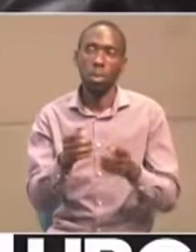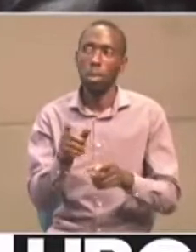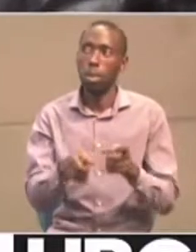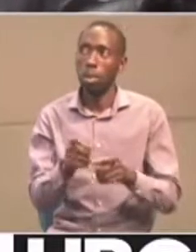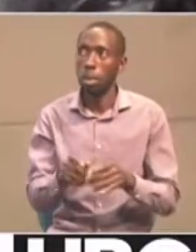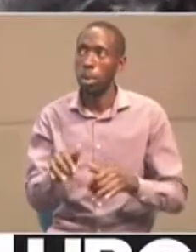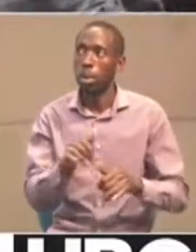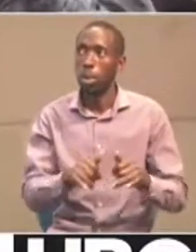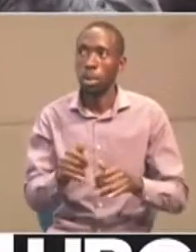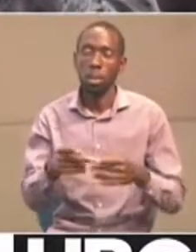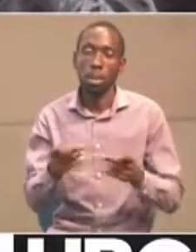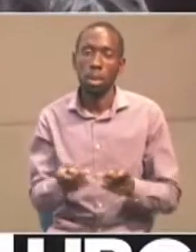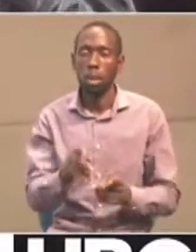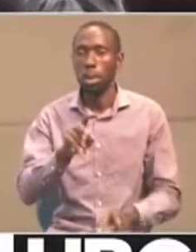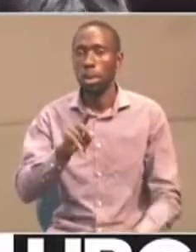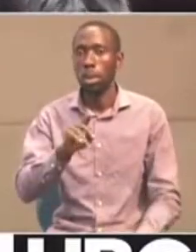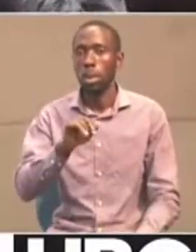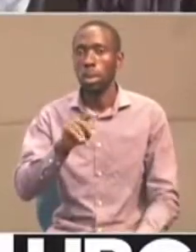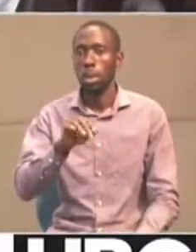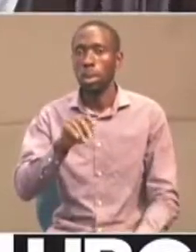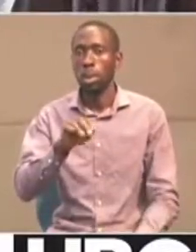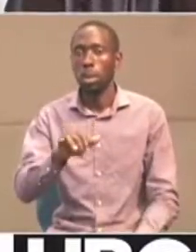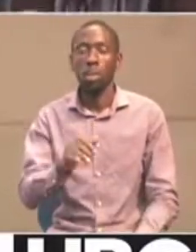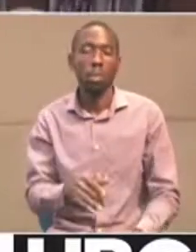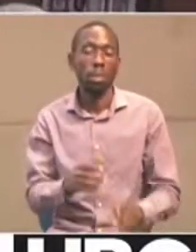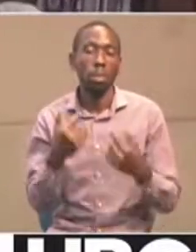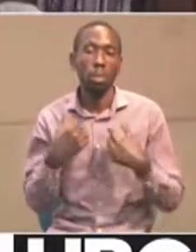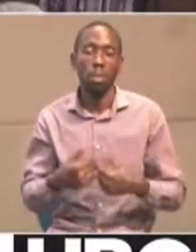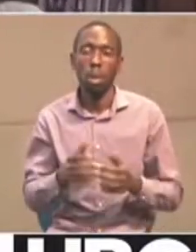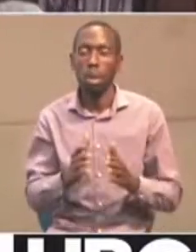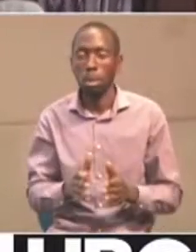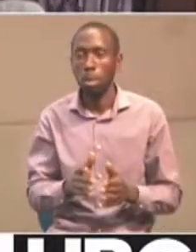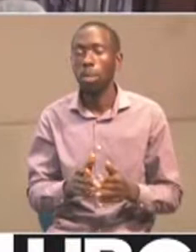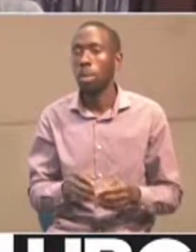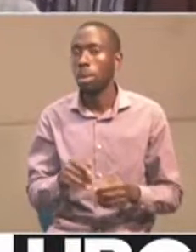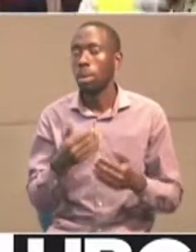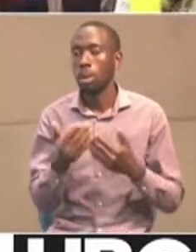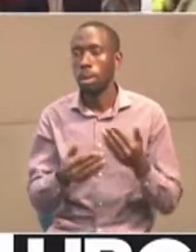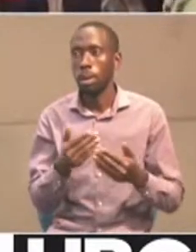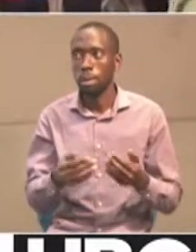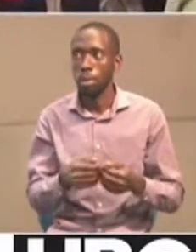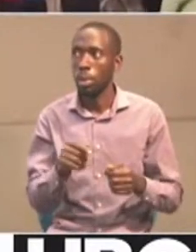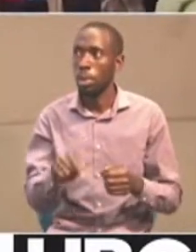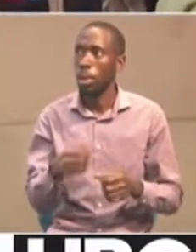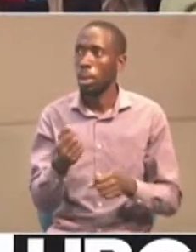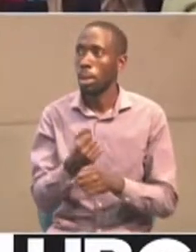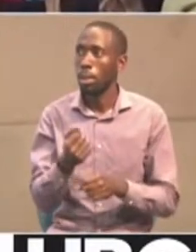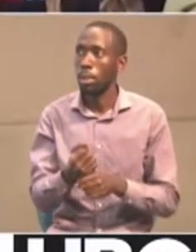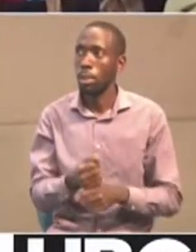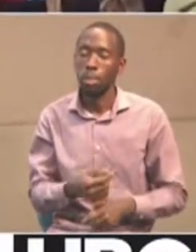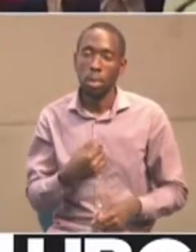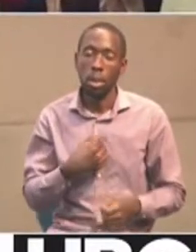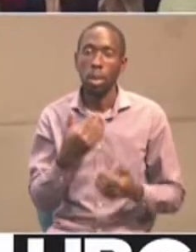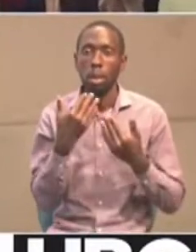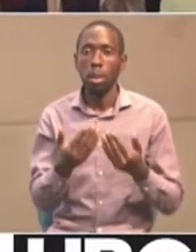mu eby'omuluka gw'ekisenyi. Meya w'eggombolola y'amasekkati Uhuru Salimu asiimye enkolagana eno. Nja kwebaza